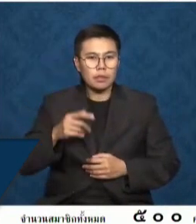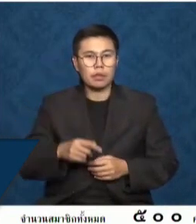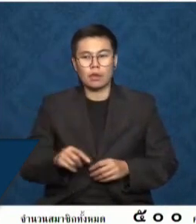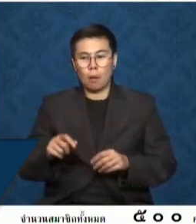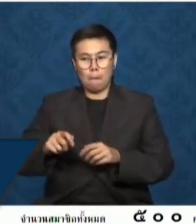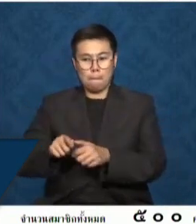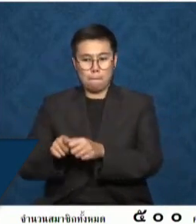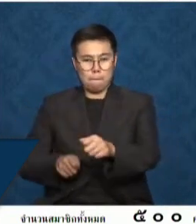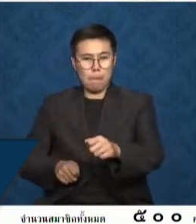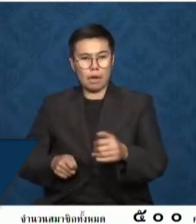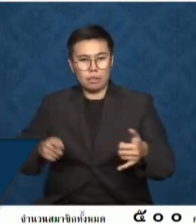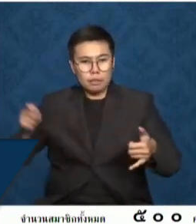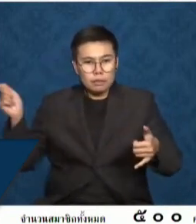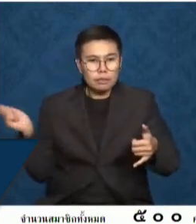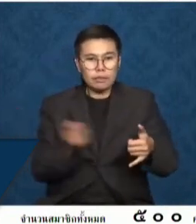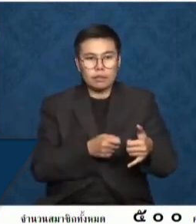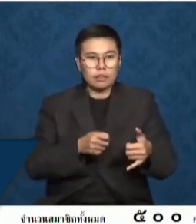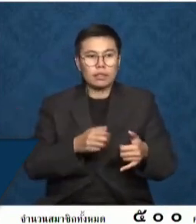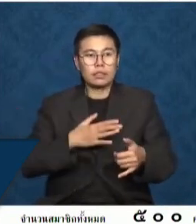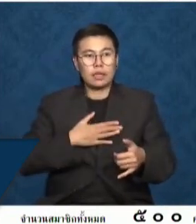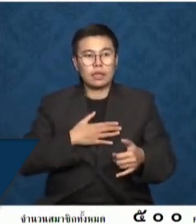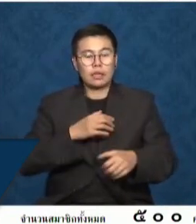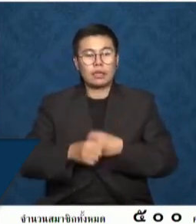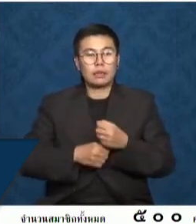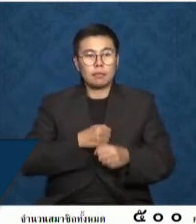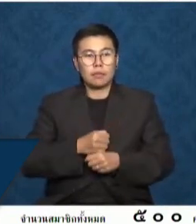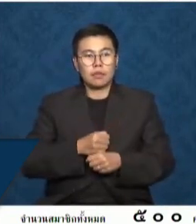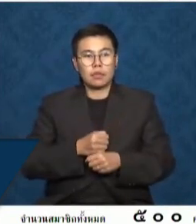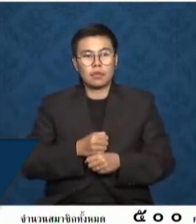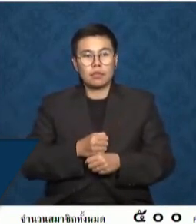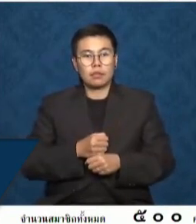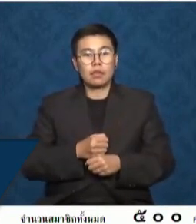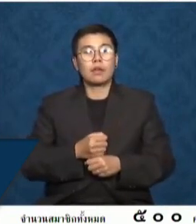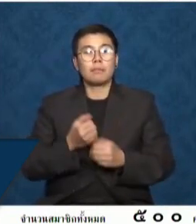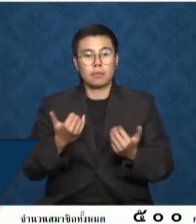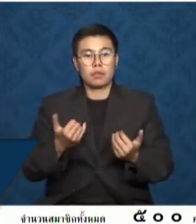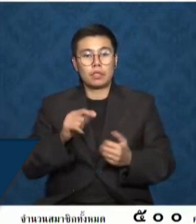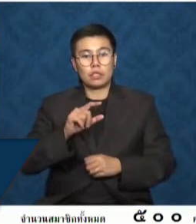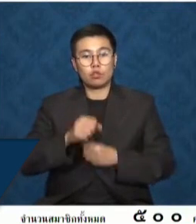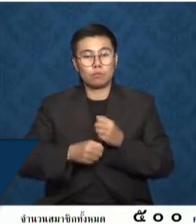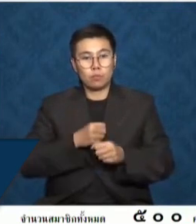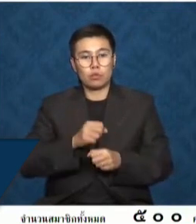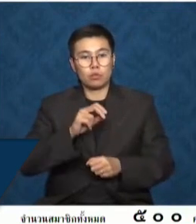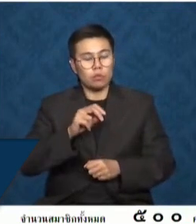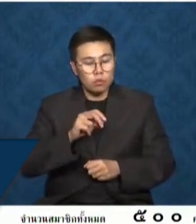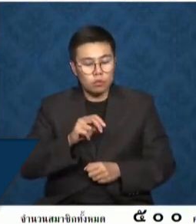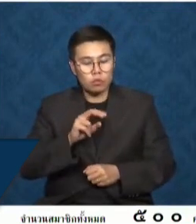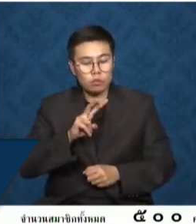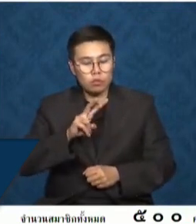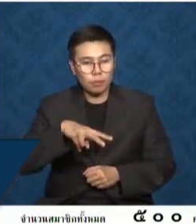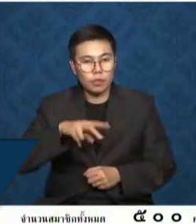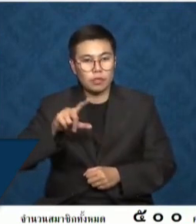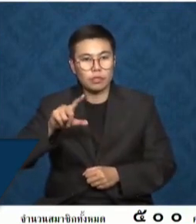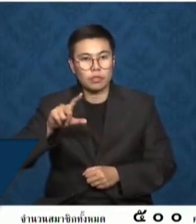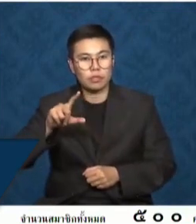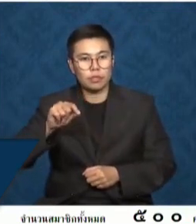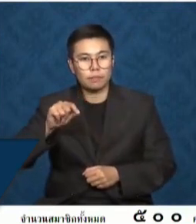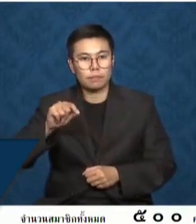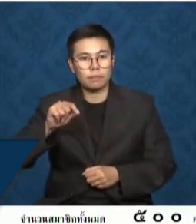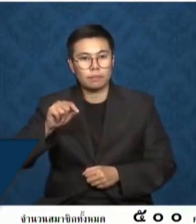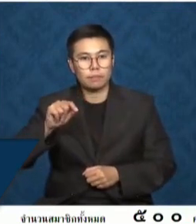ร้างเด็กดิฉันเกิดปีตอนนี้เป็นปี2000เท่าไหร่แล้วนะคะ23แล้วการตีเด็กเป็นการแสดงออกถึงความ